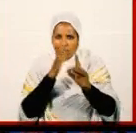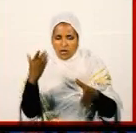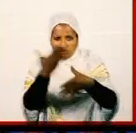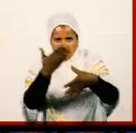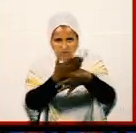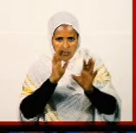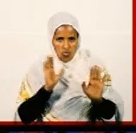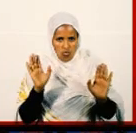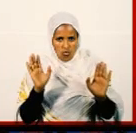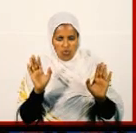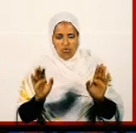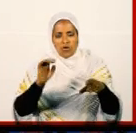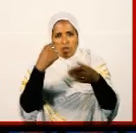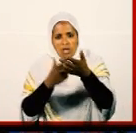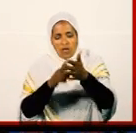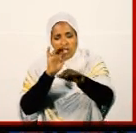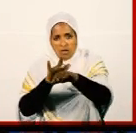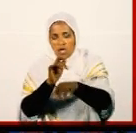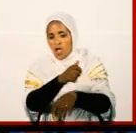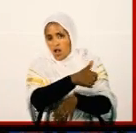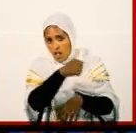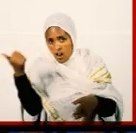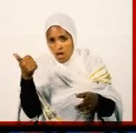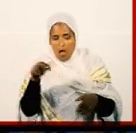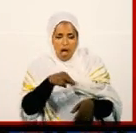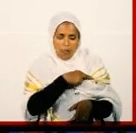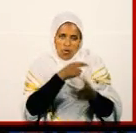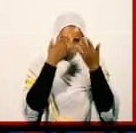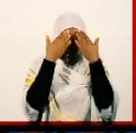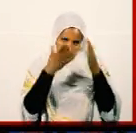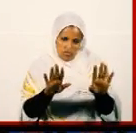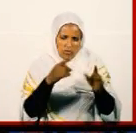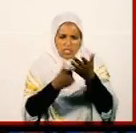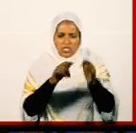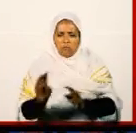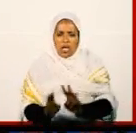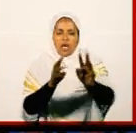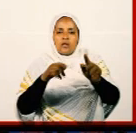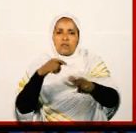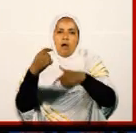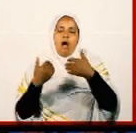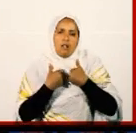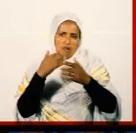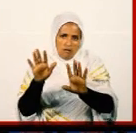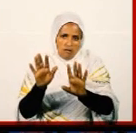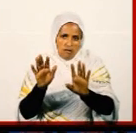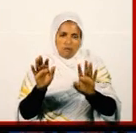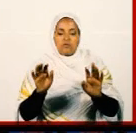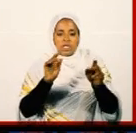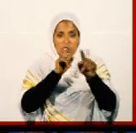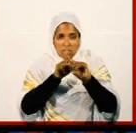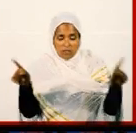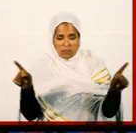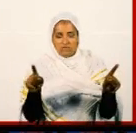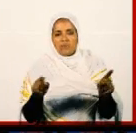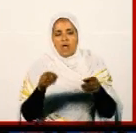ሌሎቹ ነው ያው መጥቀስም ባያስፈልግ የሌሎቹ ሃይማኖት በዚህ አይነት መንገድ የሚሄዱ አሉ፣ ሃይማኖቶች አሉ።